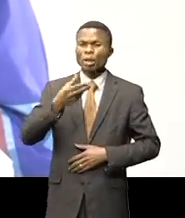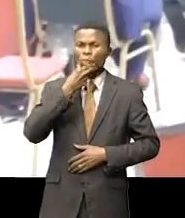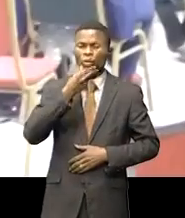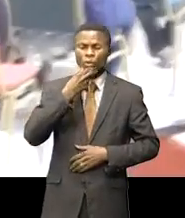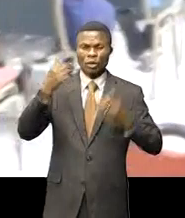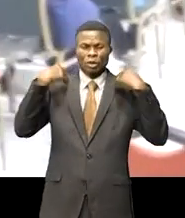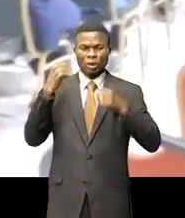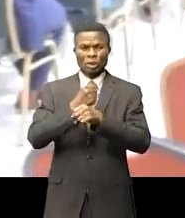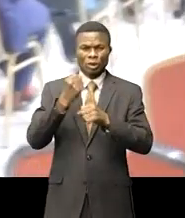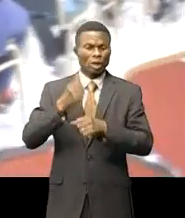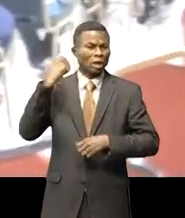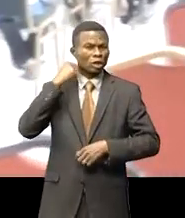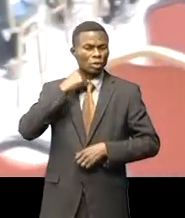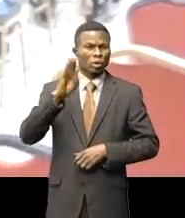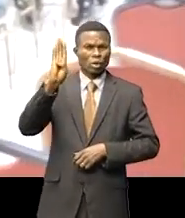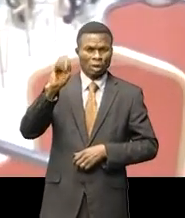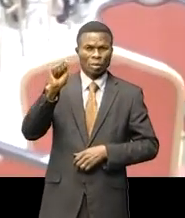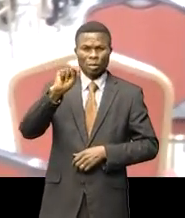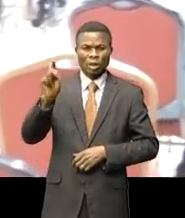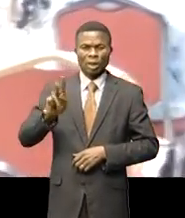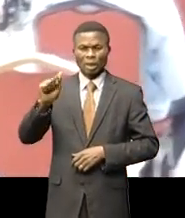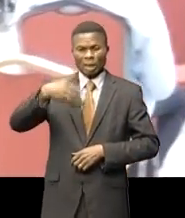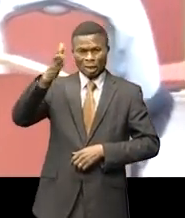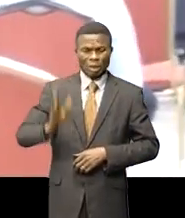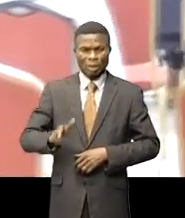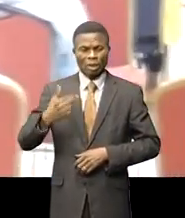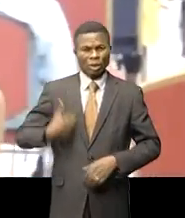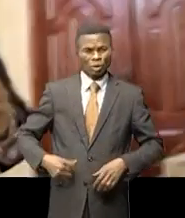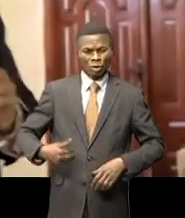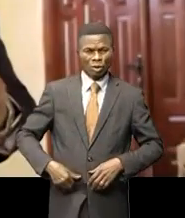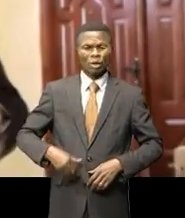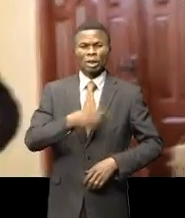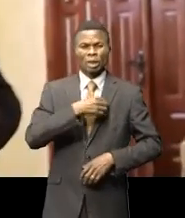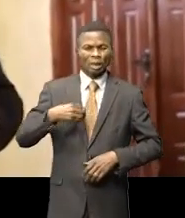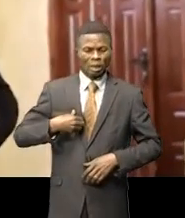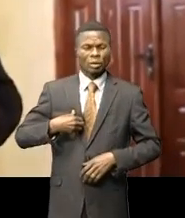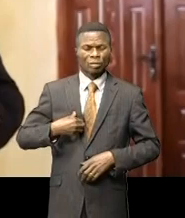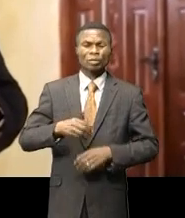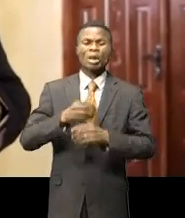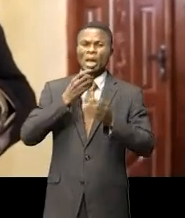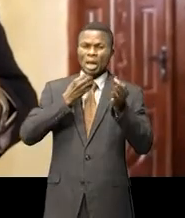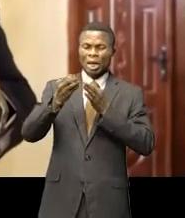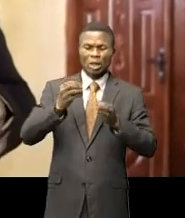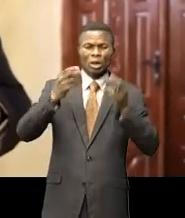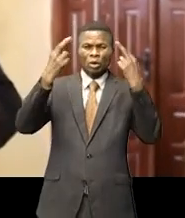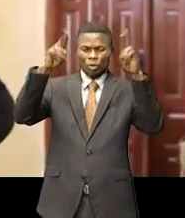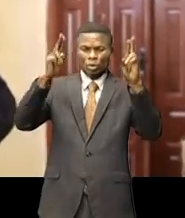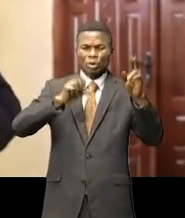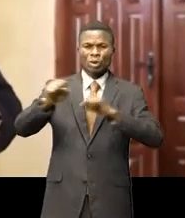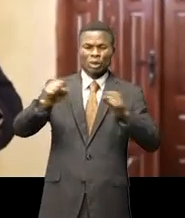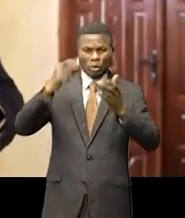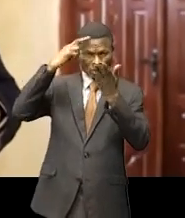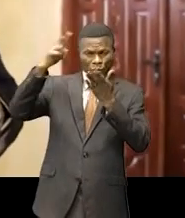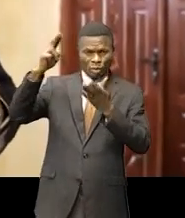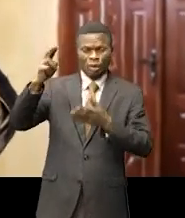des travaux, Dr Banzakamba Désiré, spécialiste en gynécologie obstétrique, a défendu avec brio sa thèse à